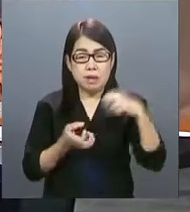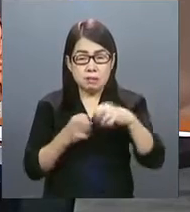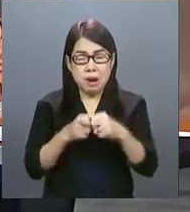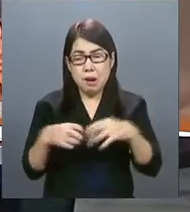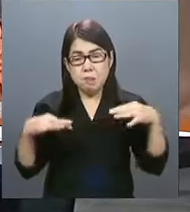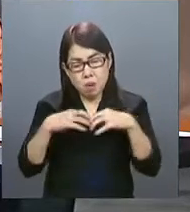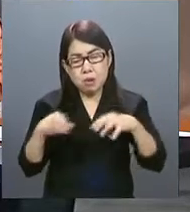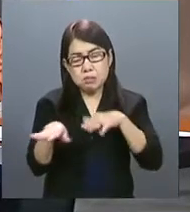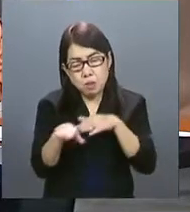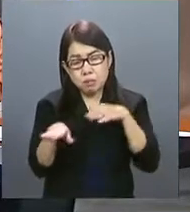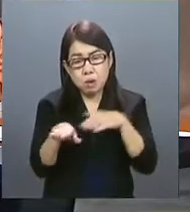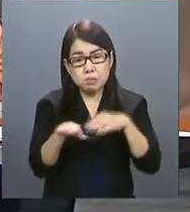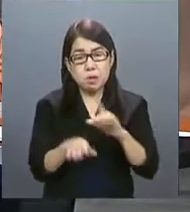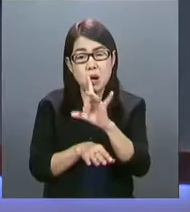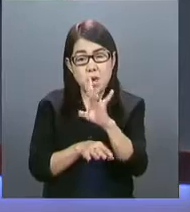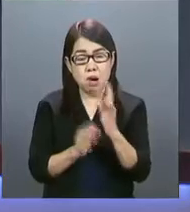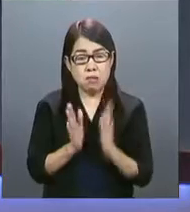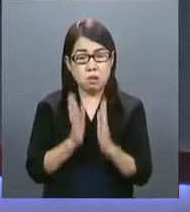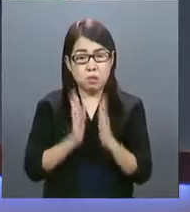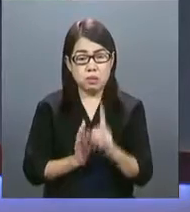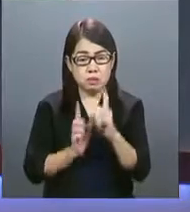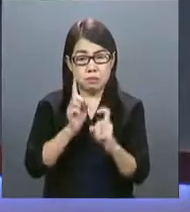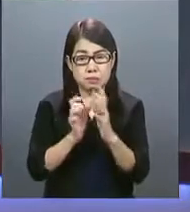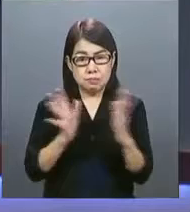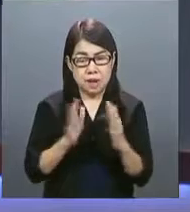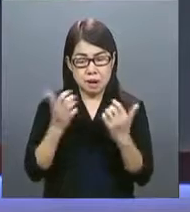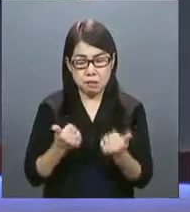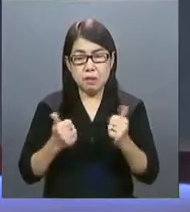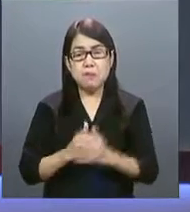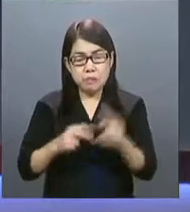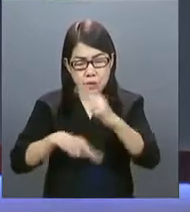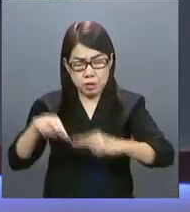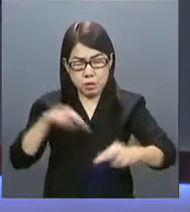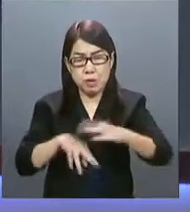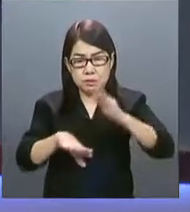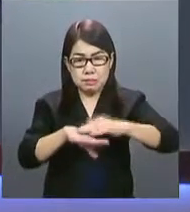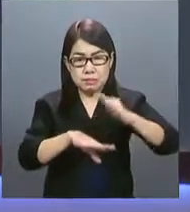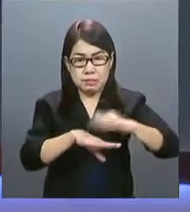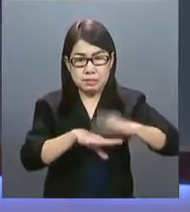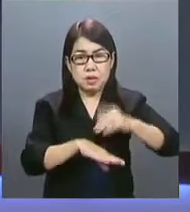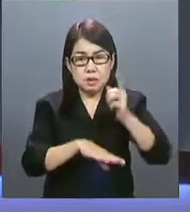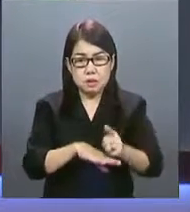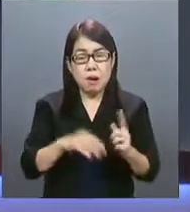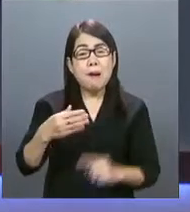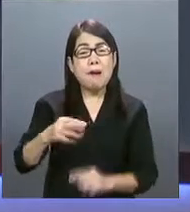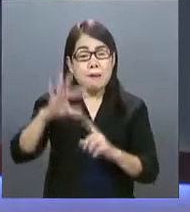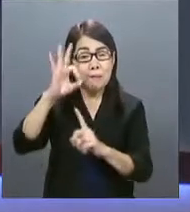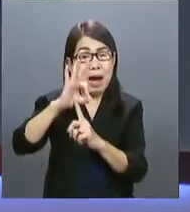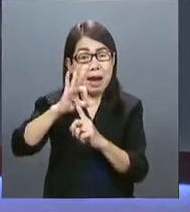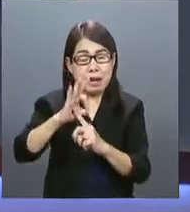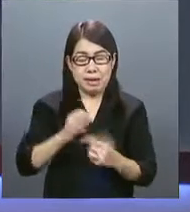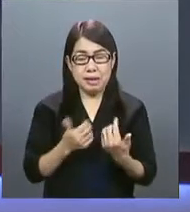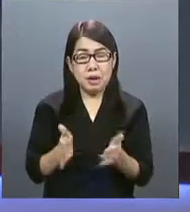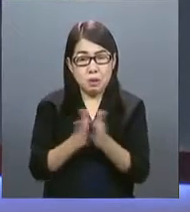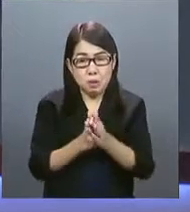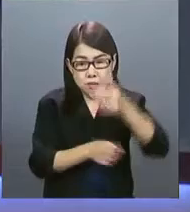ล้วก็มีผู้เสียชีวิตจำนวนมากครับซึ่งหลังมีมาตรการควบคุมความเร็วด้วยการใช้ป้ายกำหนดความเร็วและกล้องตรวจจับความเร็วก็ส